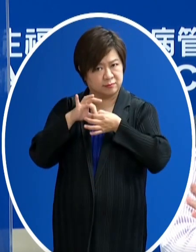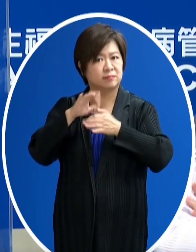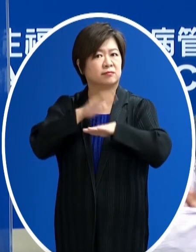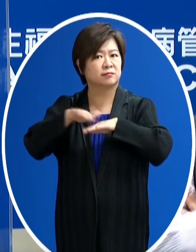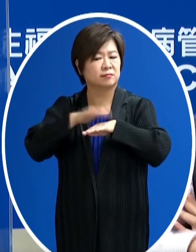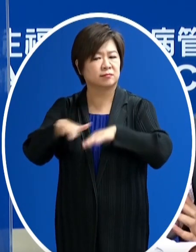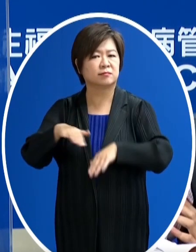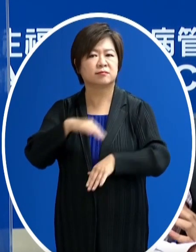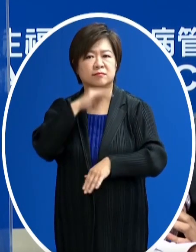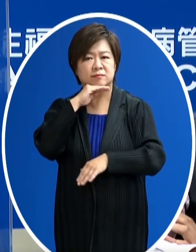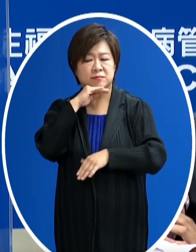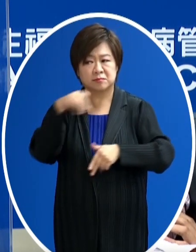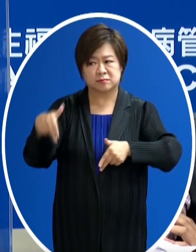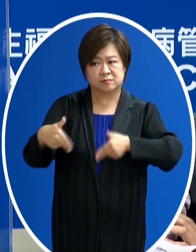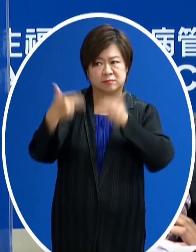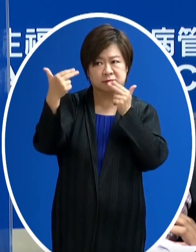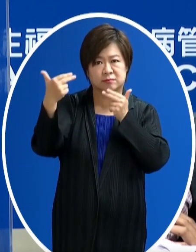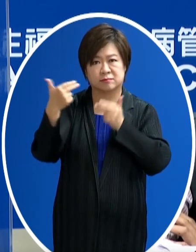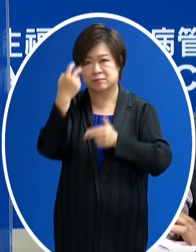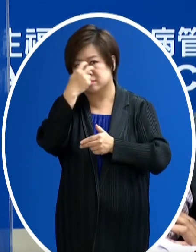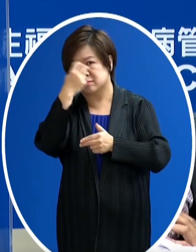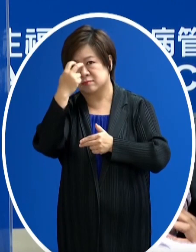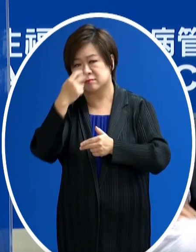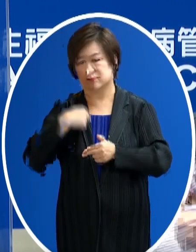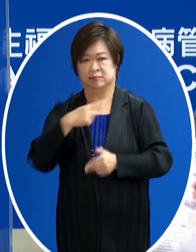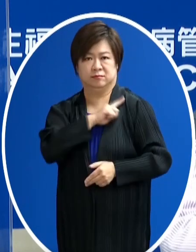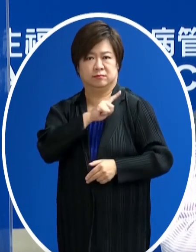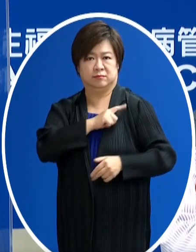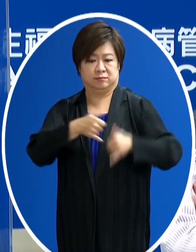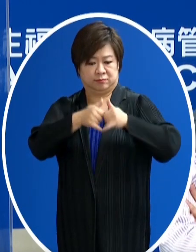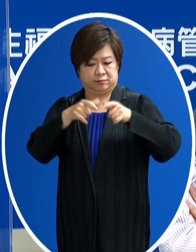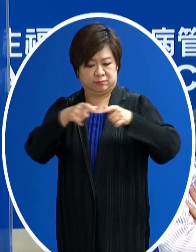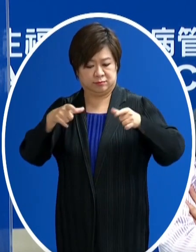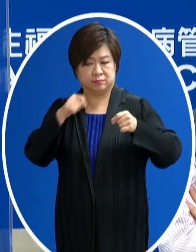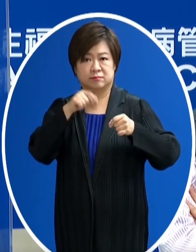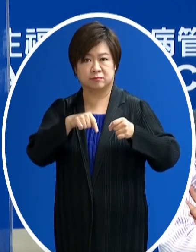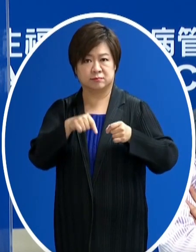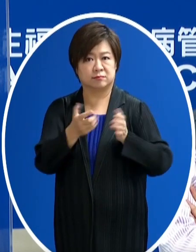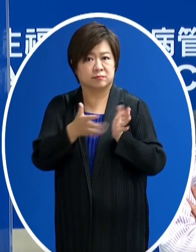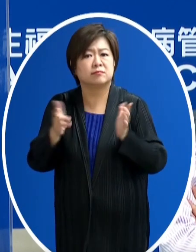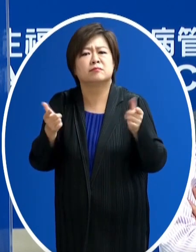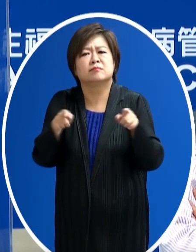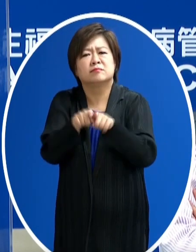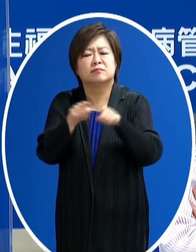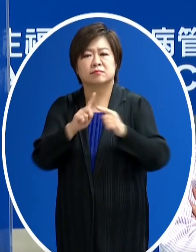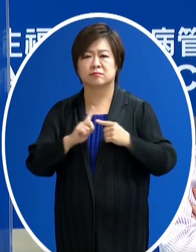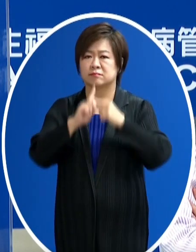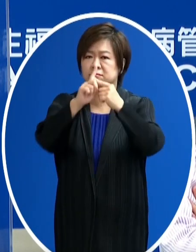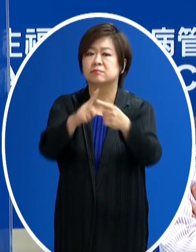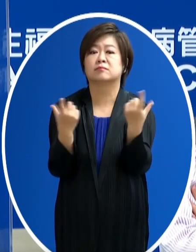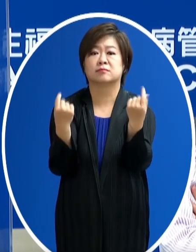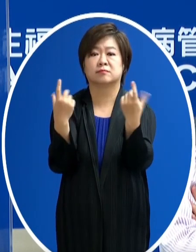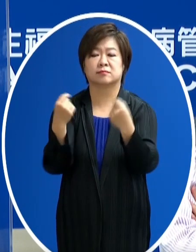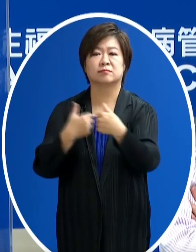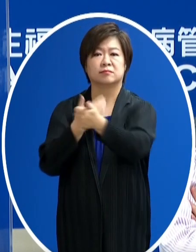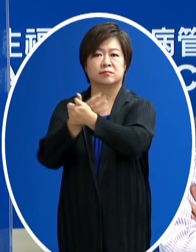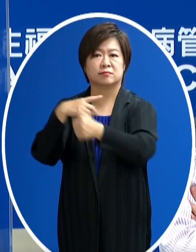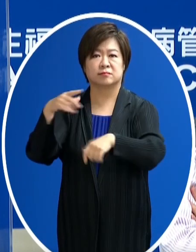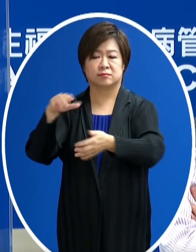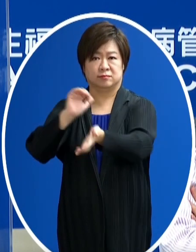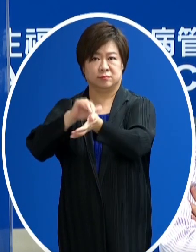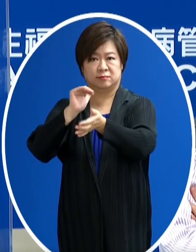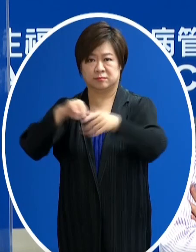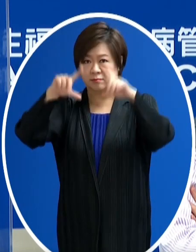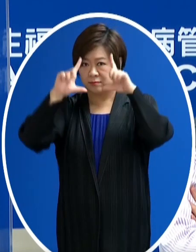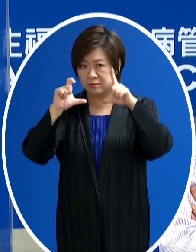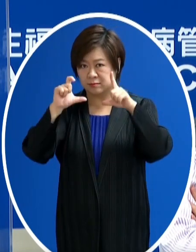始要做这样视讯诊疗，那你要准备你自己的健保卡，就像在看病一样。那提供医师拍照确认